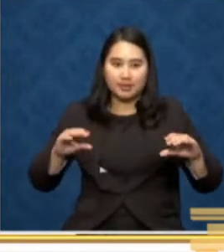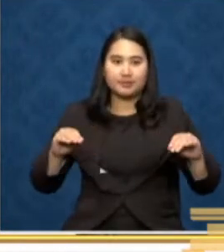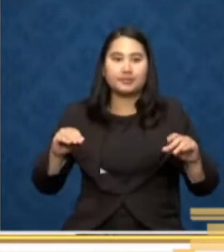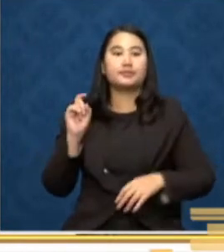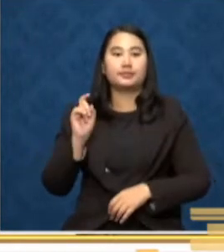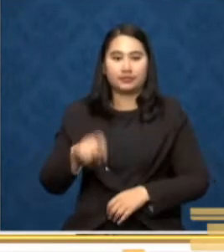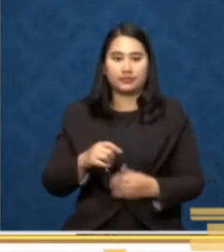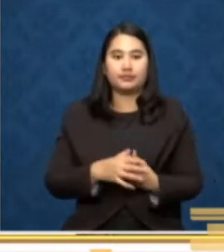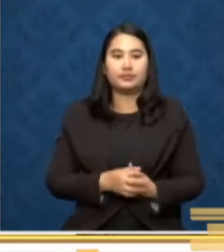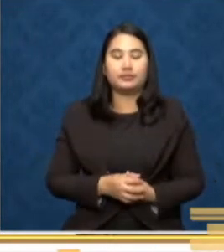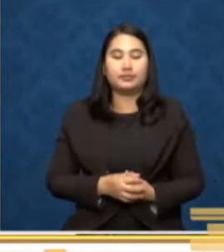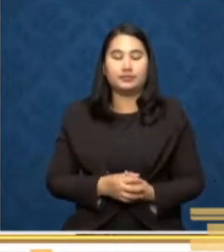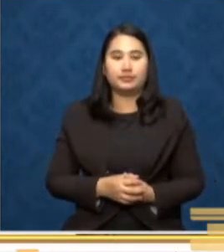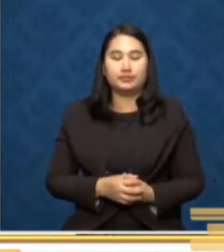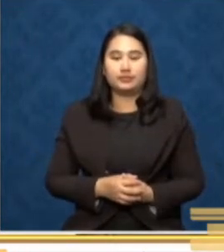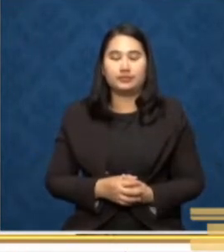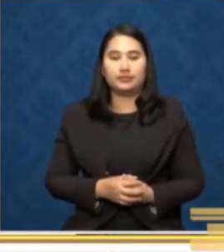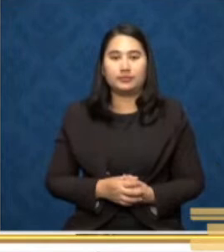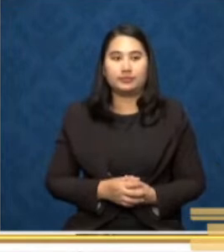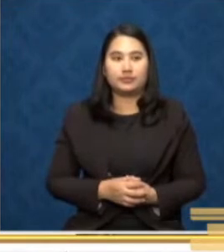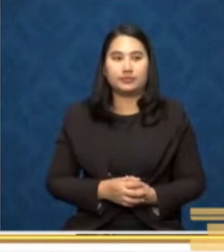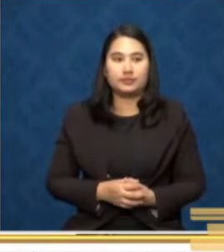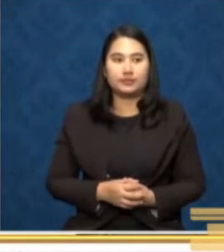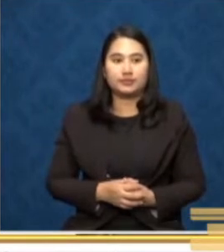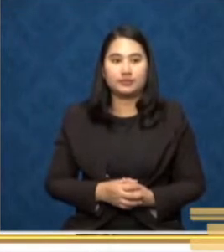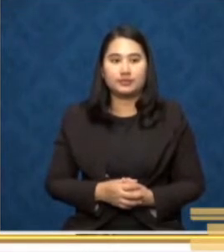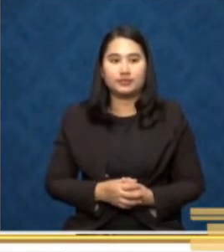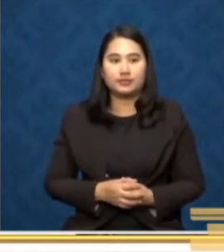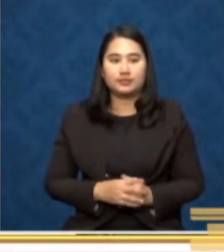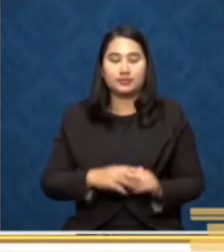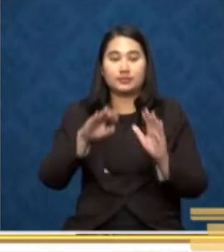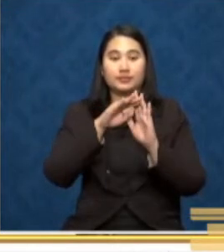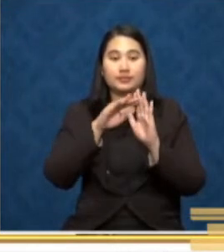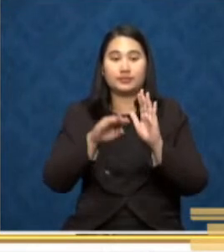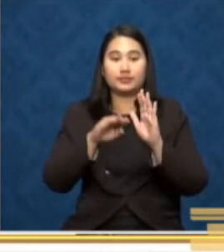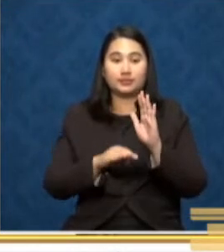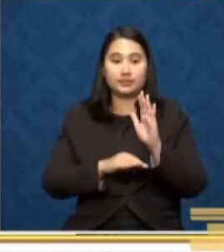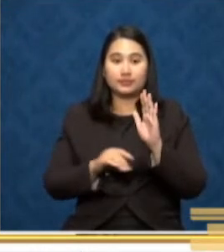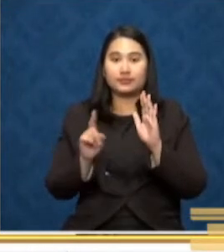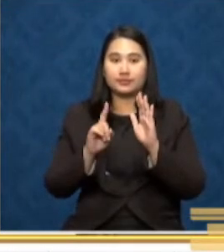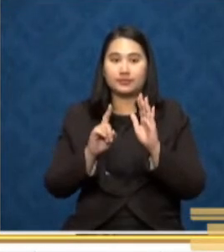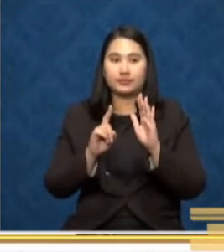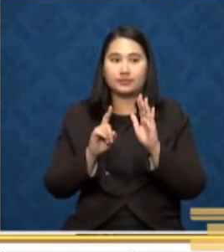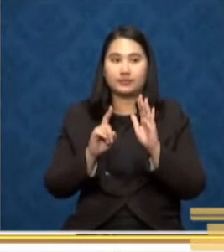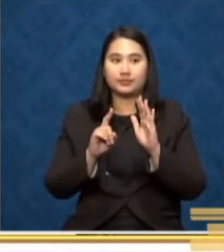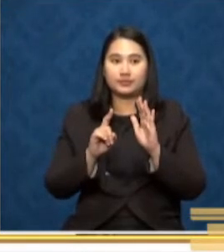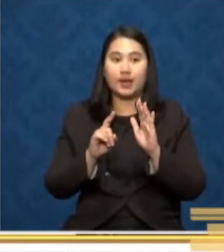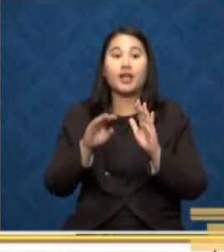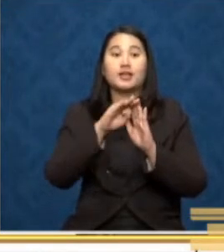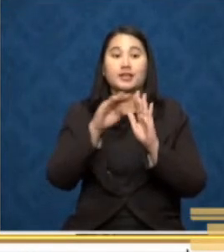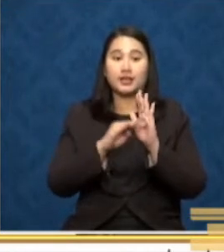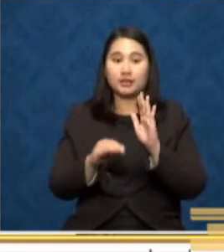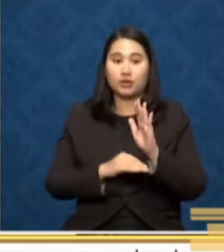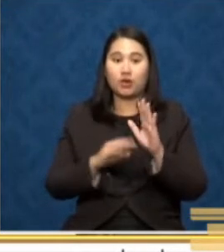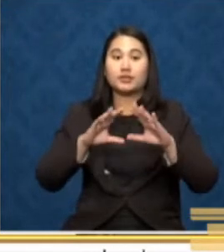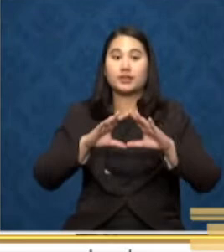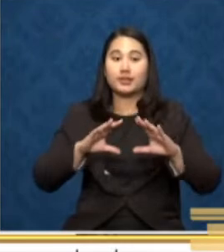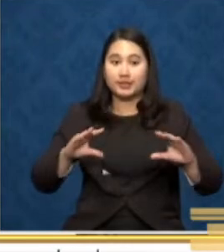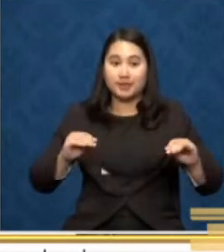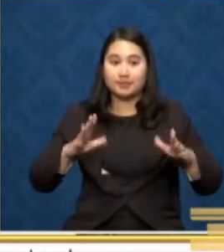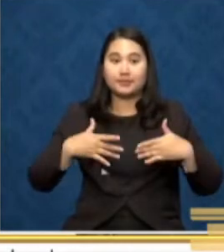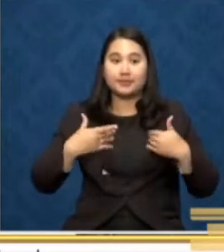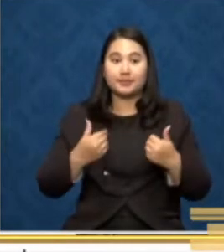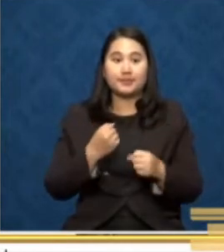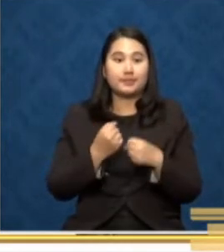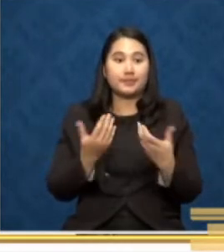ครับท่านประธานที่เคารพครับกระบวนการสร้างสันติภาพหรือ peace process จำเป็นอย่างยิ่งครับเหมือนที่เ